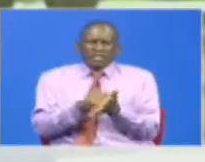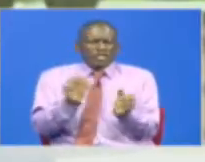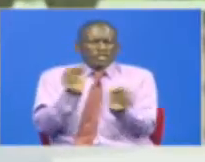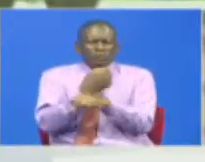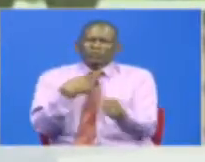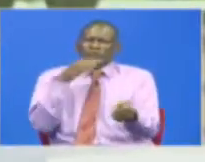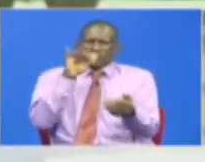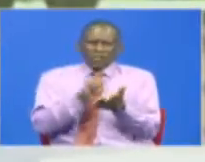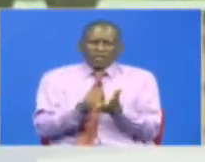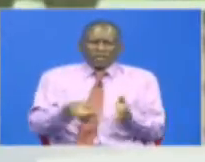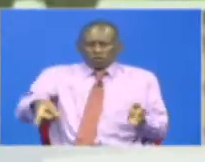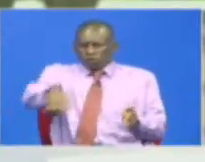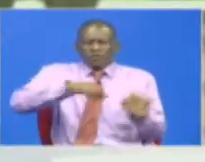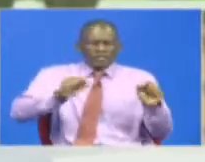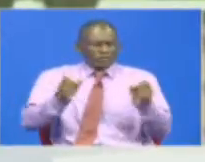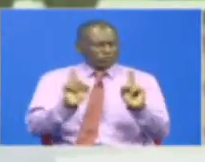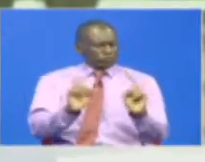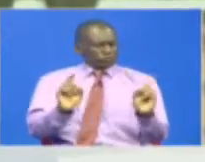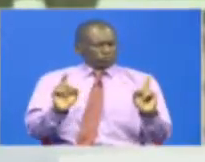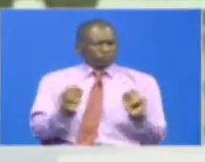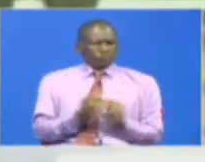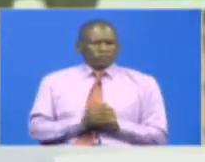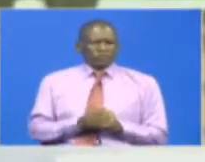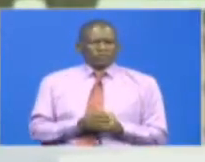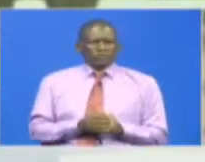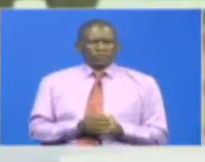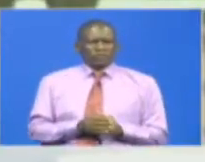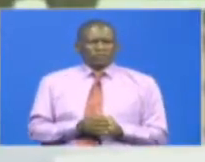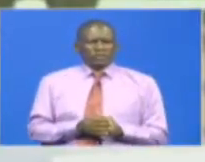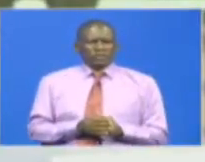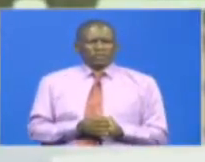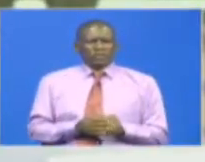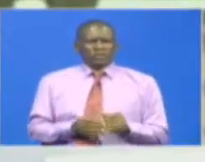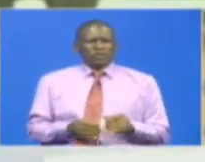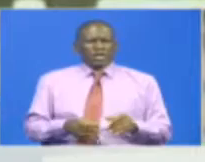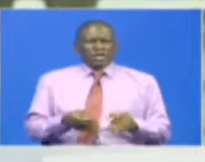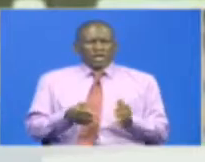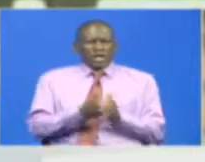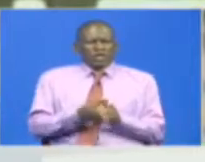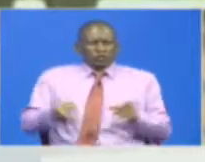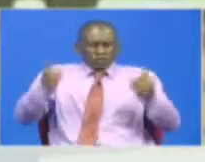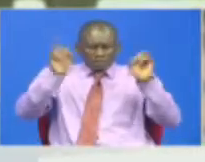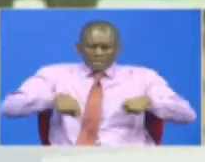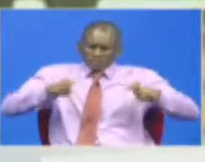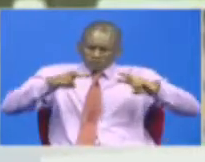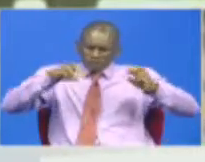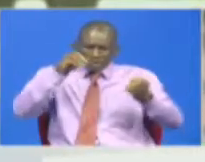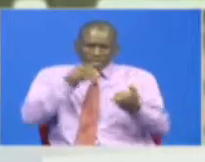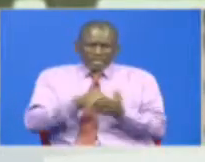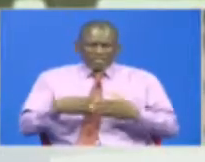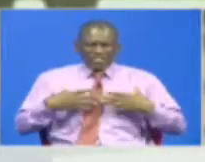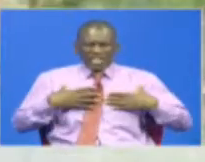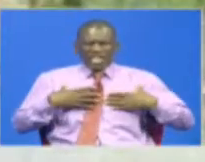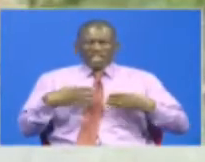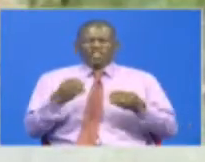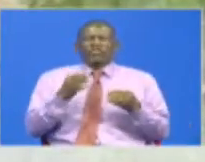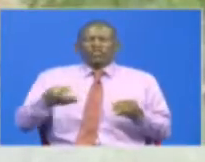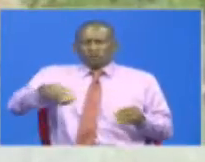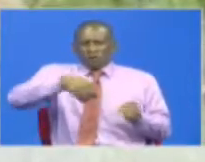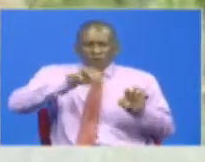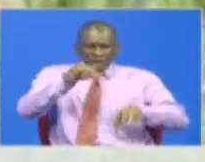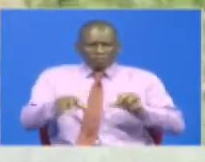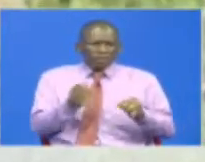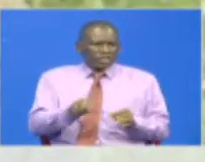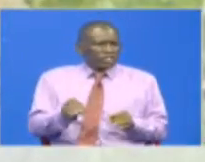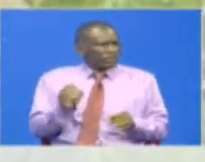tuko safe namna hivyo, na lazima tuangalie pia afya ya mifugo yetu. Tukisikia